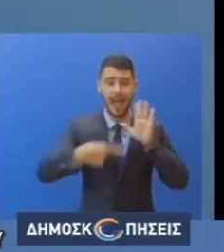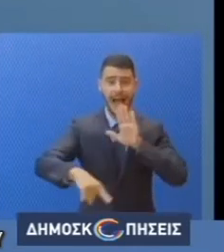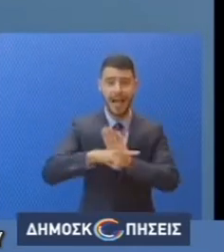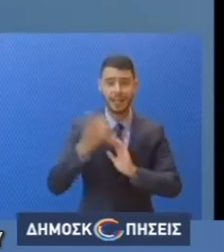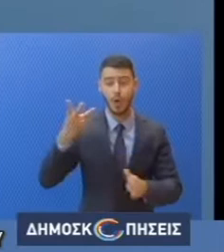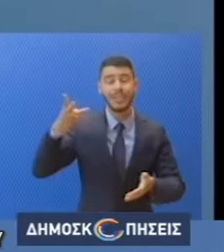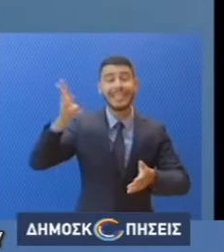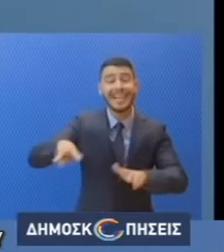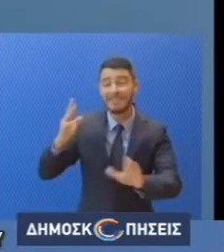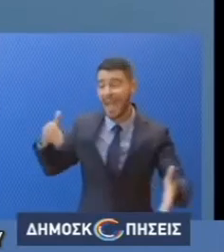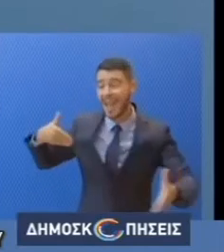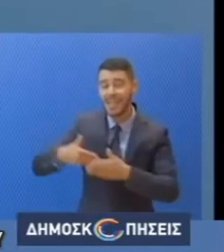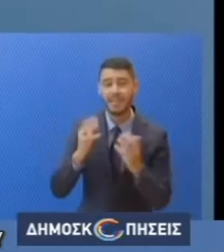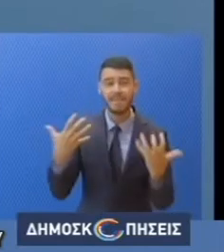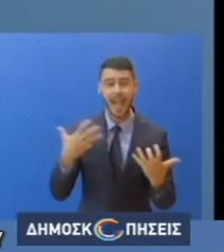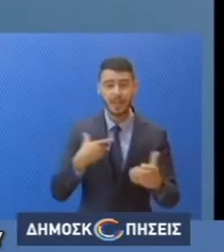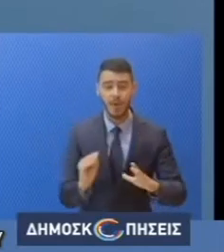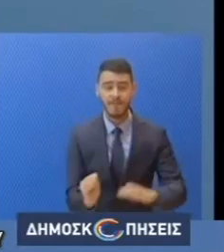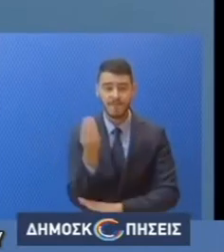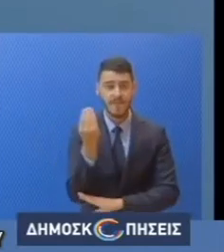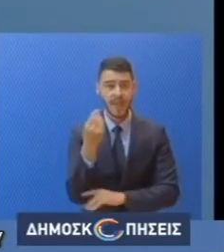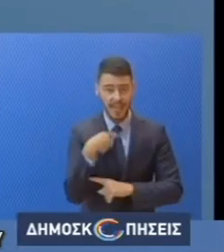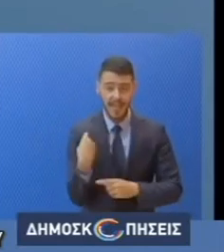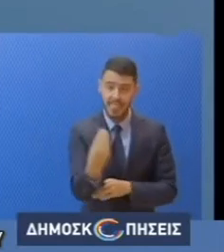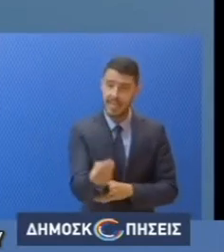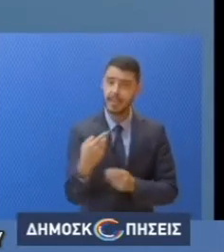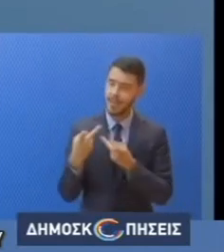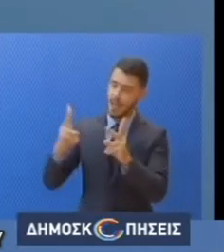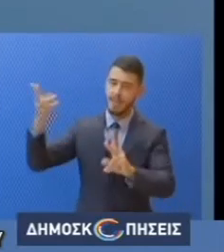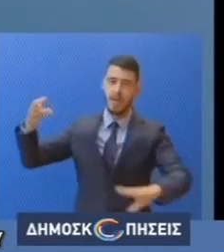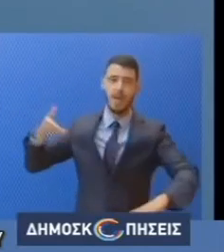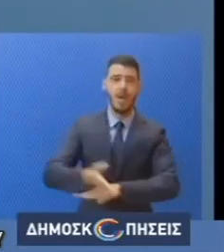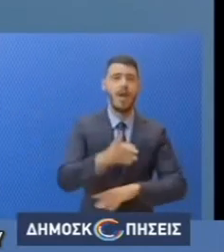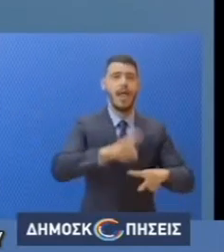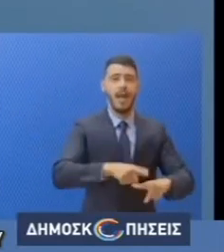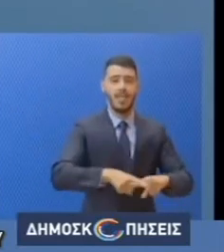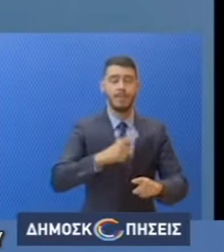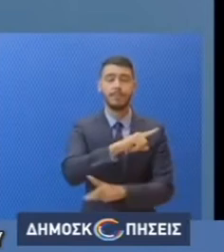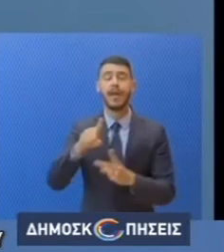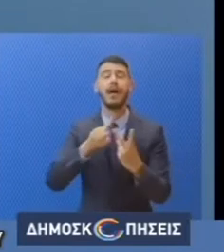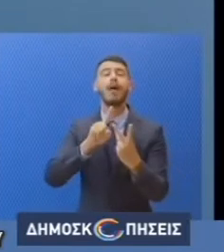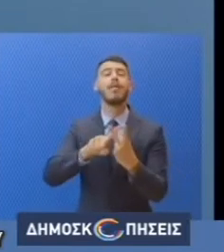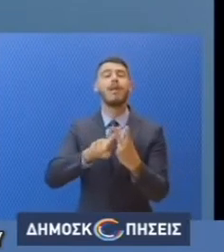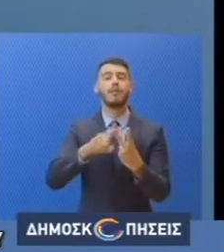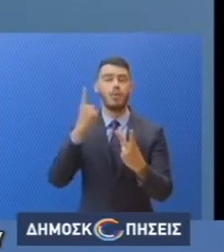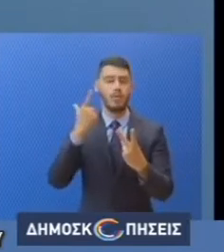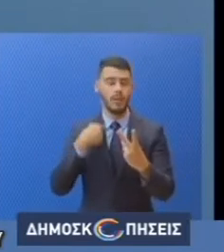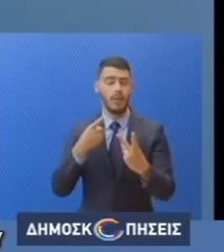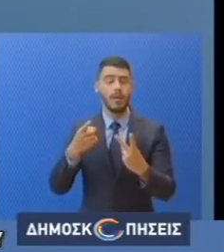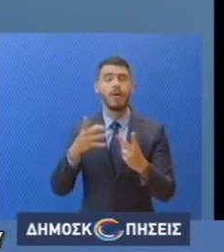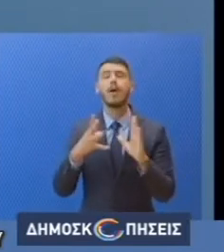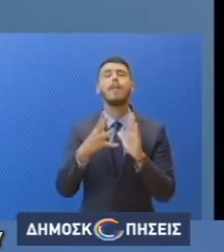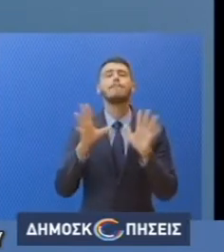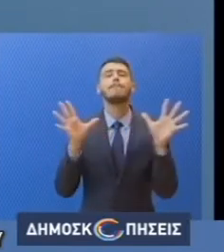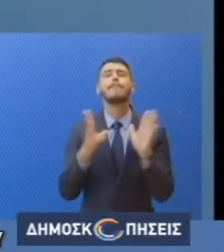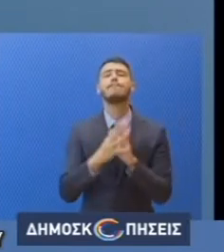διενεργηθεί μέχρι 72 ώρες πριν την είσοδό του στην Ελλάδα. Δεύτερον, περιορίζεται για τους επισκέπτες της χώρας ο ελάχιστος χρόνος